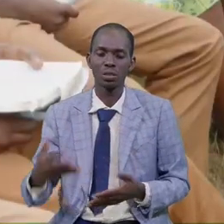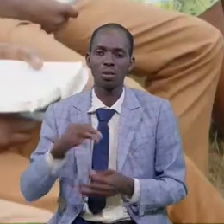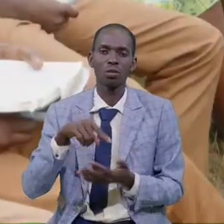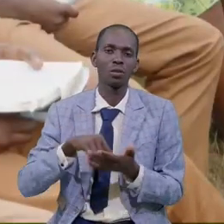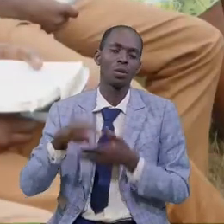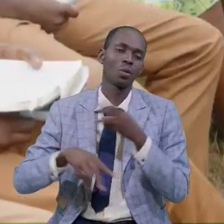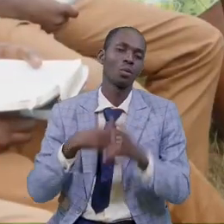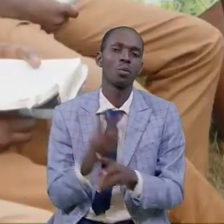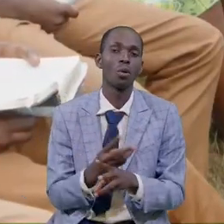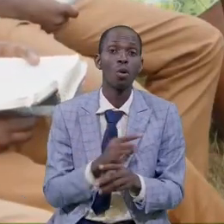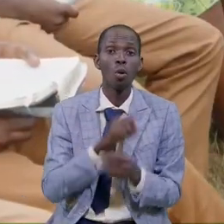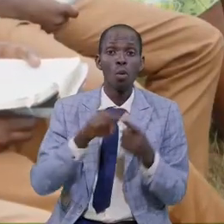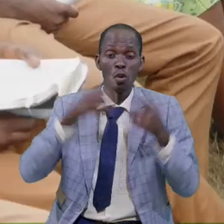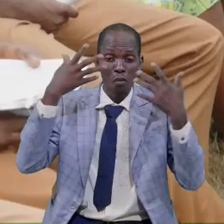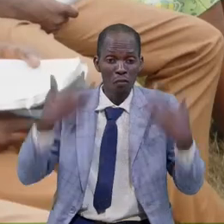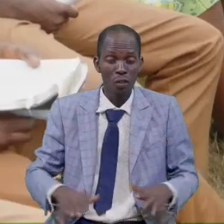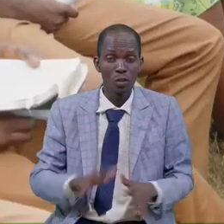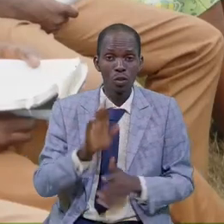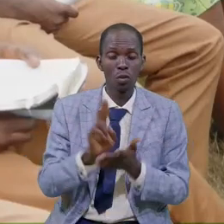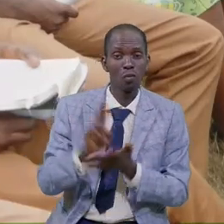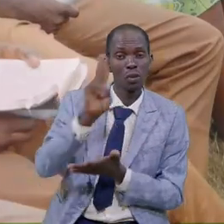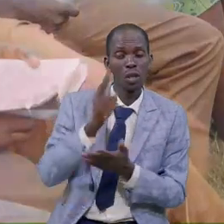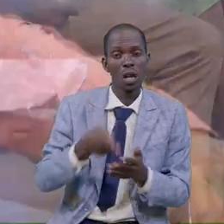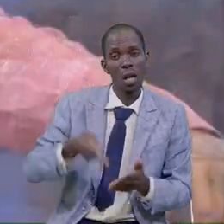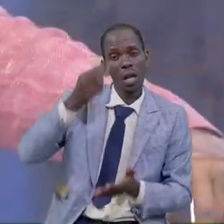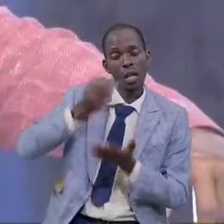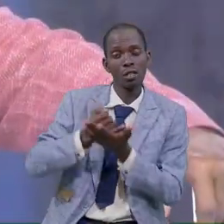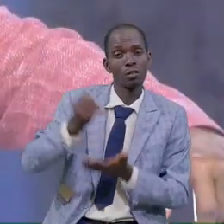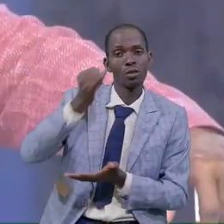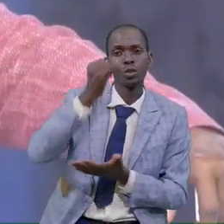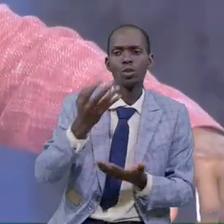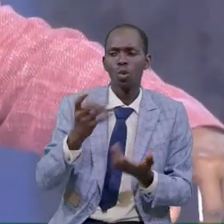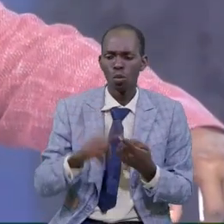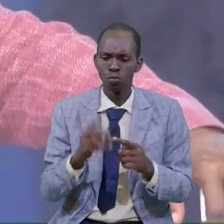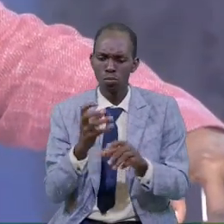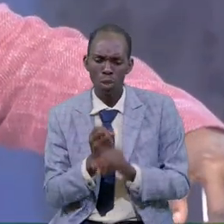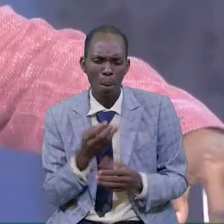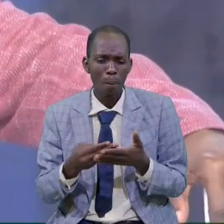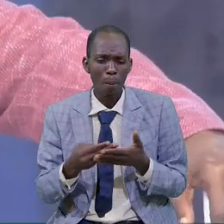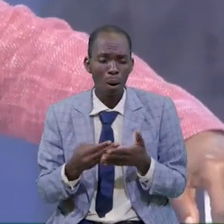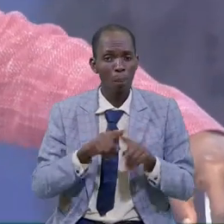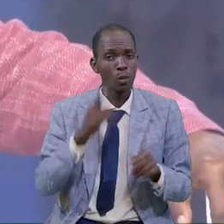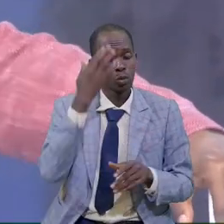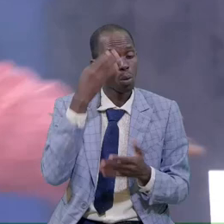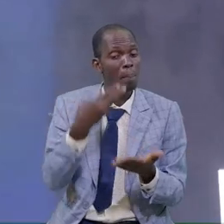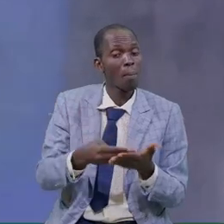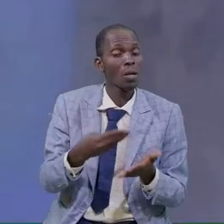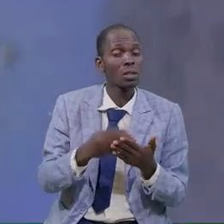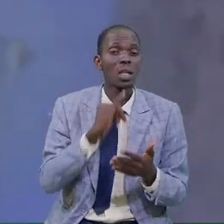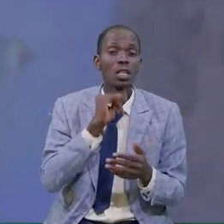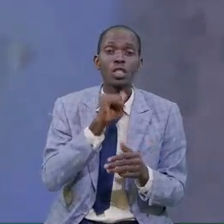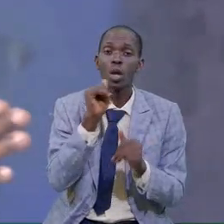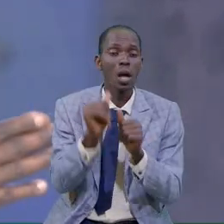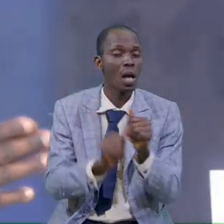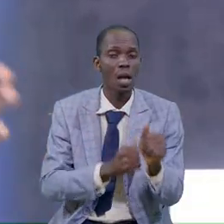tu cherches un emploi. Tu veux avoir l'argent. Tu es pressé pour gagner de l'argent. Mais l'argent n'est pas tout. Tu